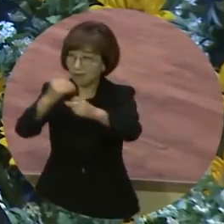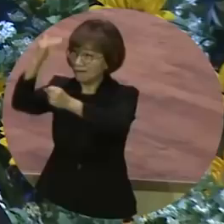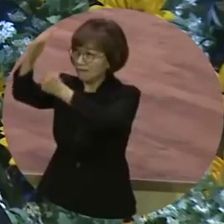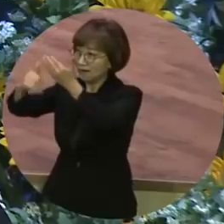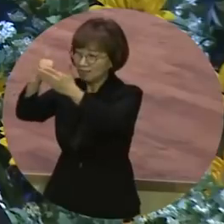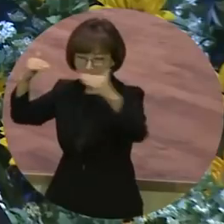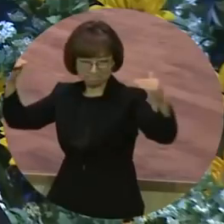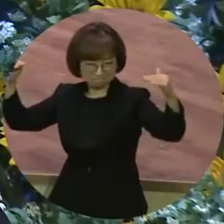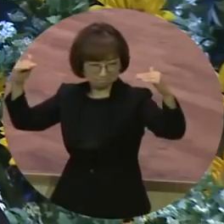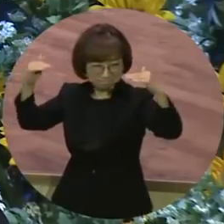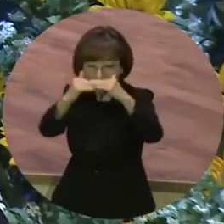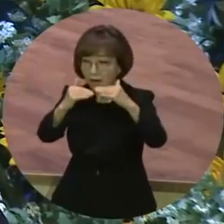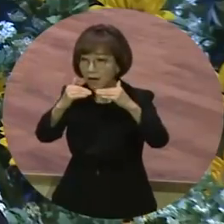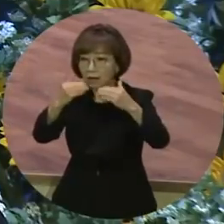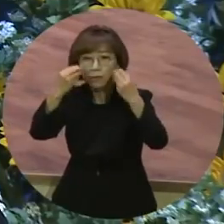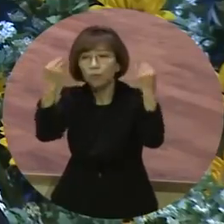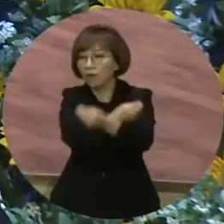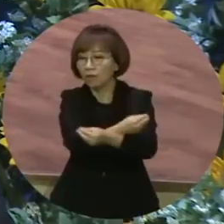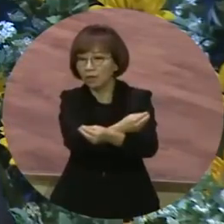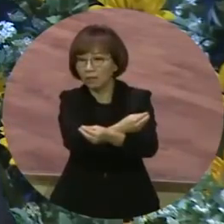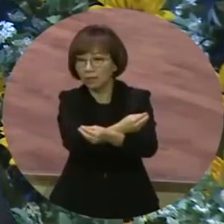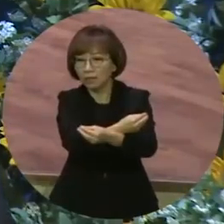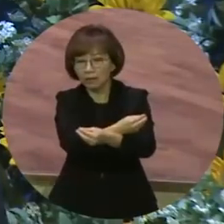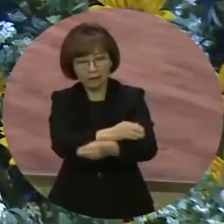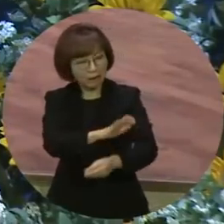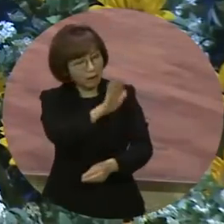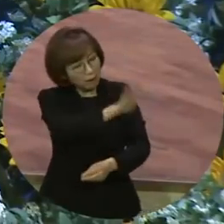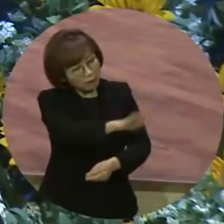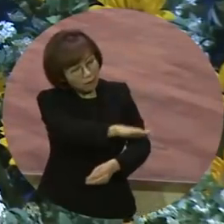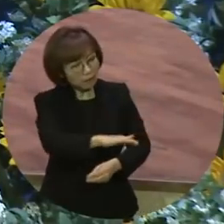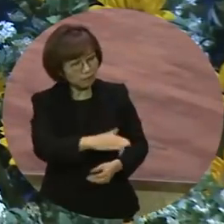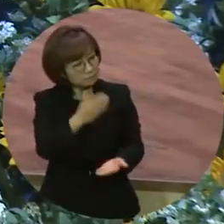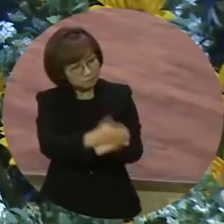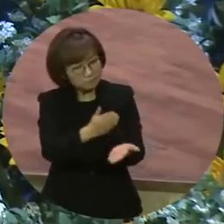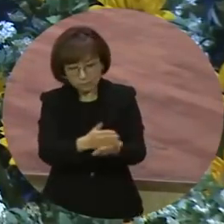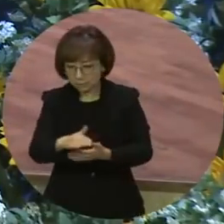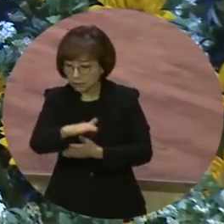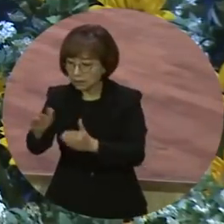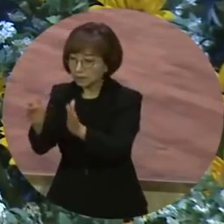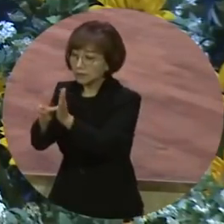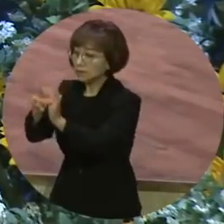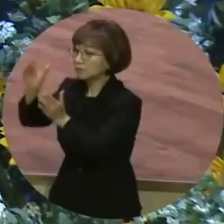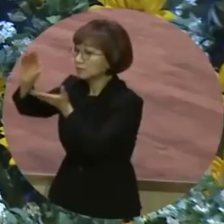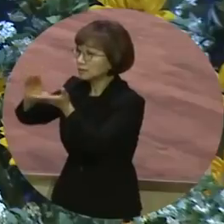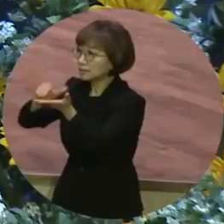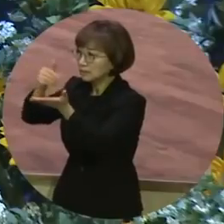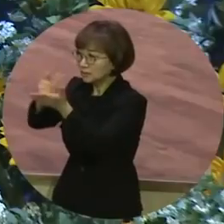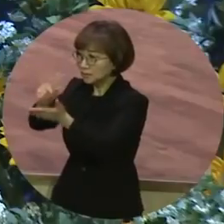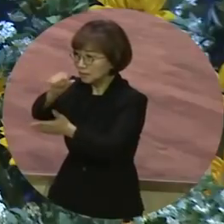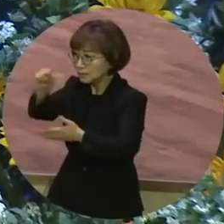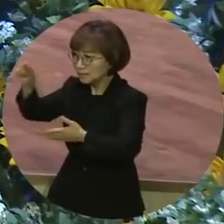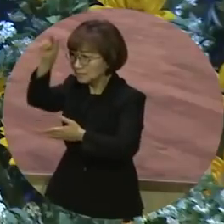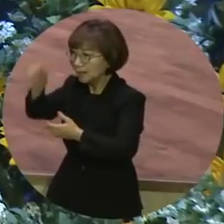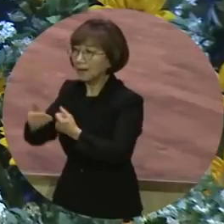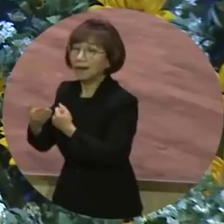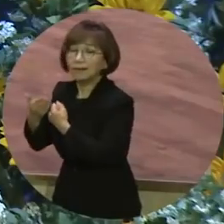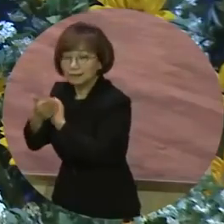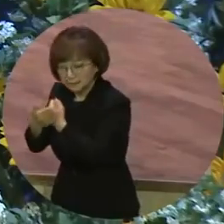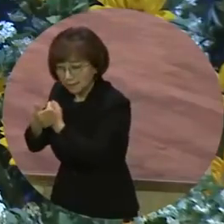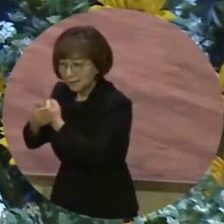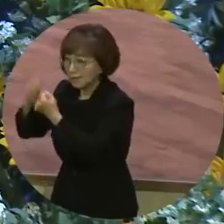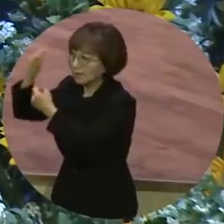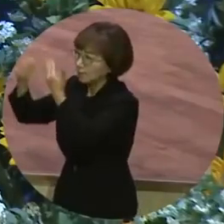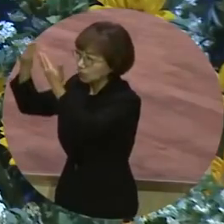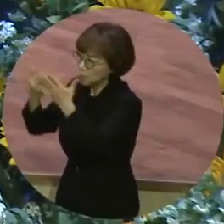복음에 정신이 나가 있었지만은 우리는 예수 그리스도의 십자가를 통한 하나님의 절대